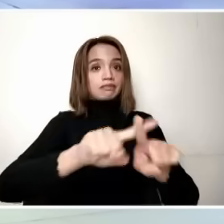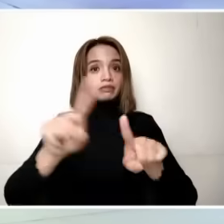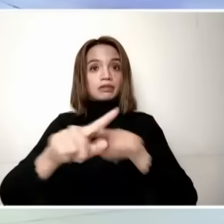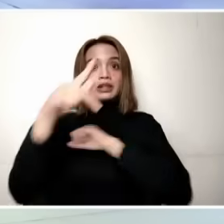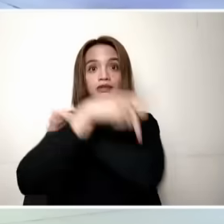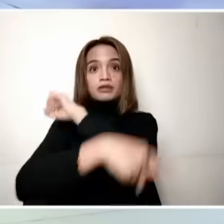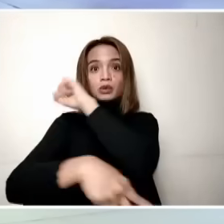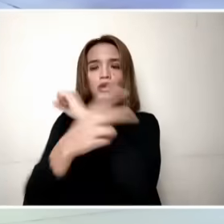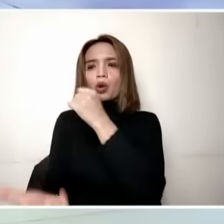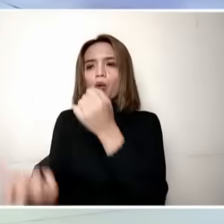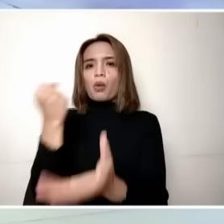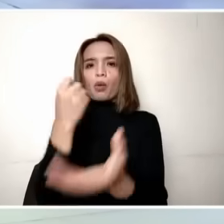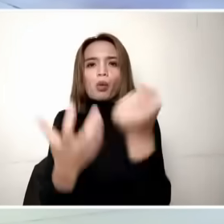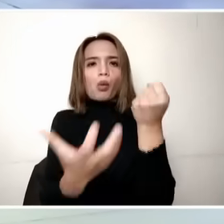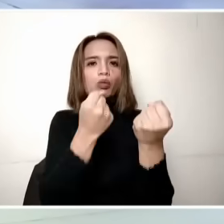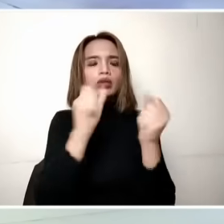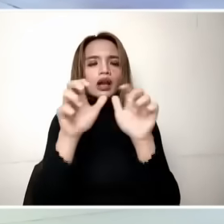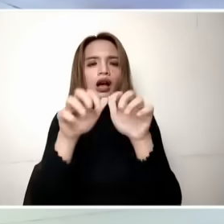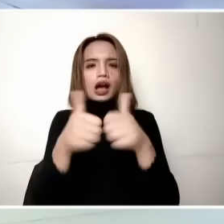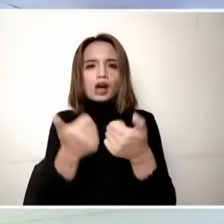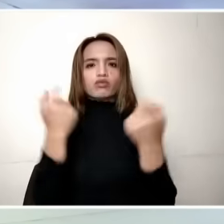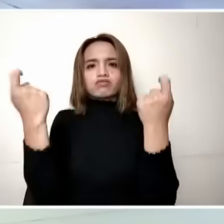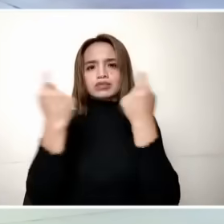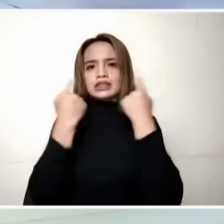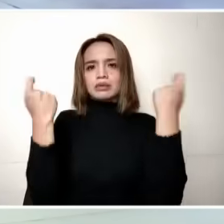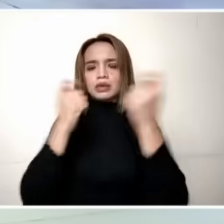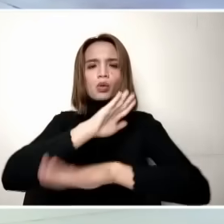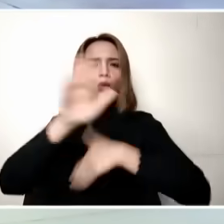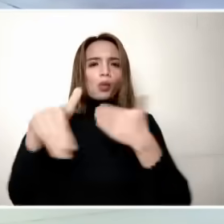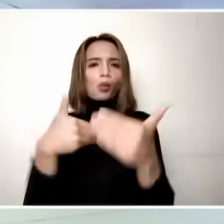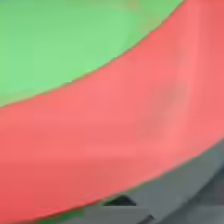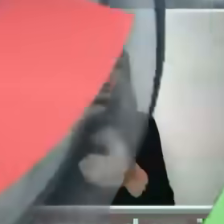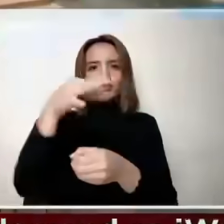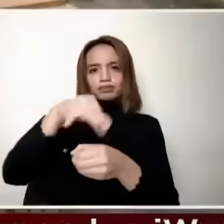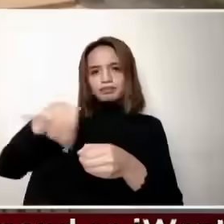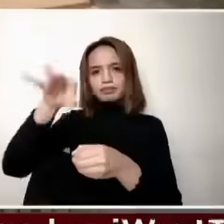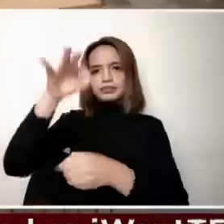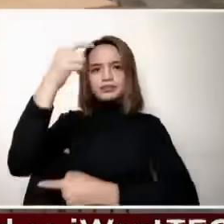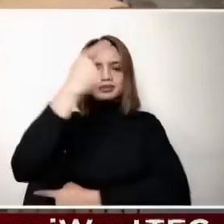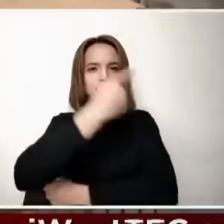ng undas. Nagpapatrol, Dennis Dato.